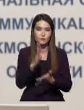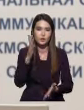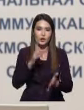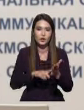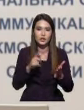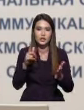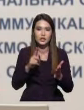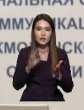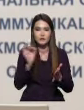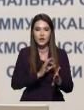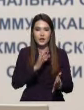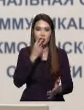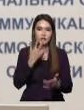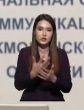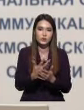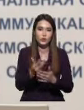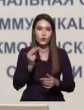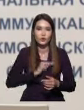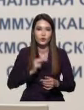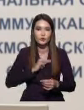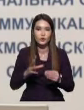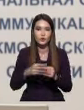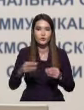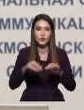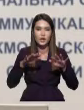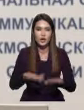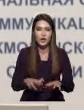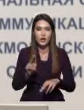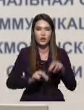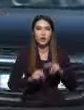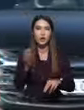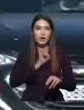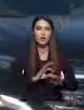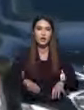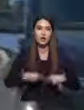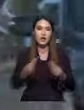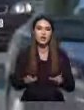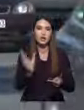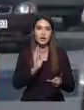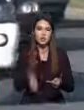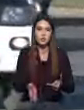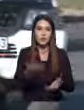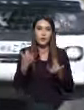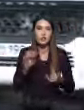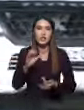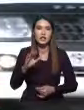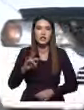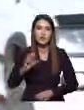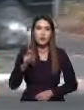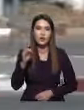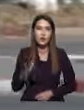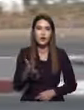75%. 1613 шаршы метр тұрғын үй пайдалануға берілді. Бүгінде Степногорск қаласында баспана